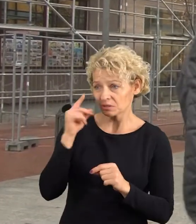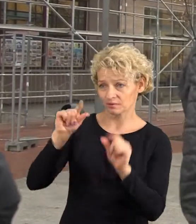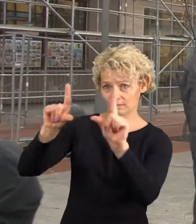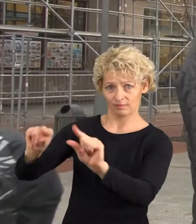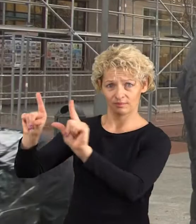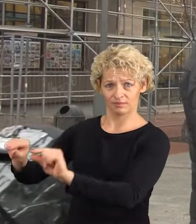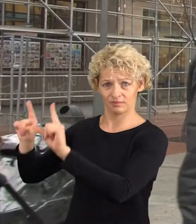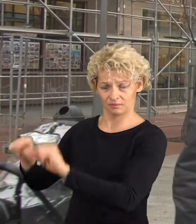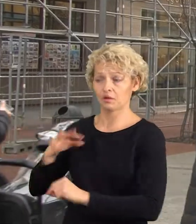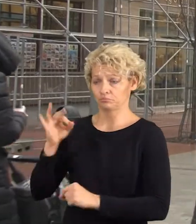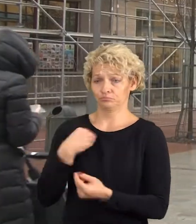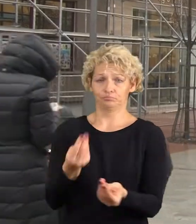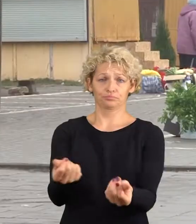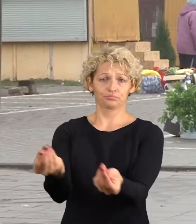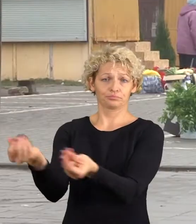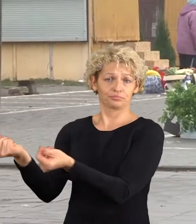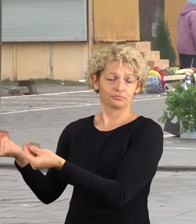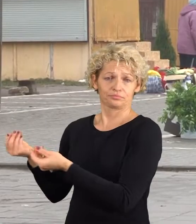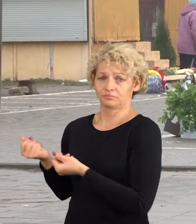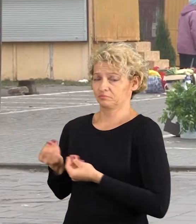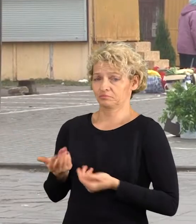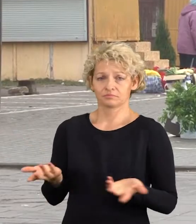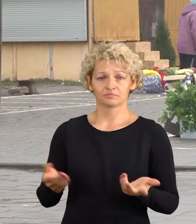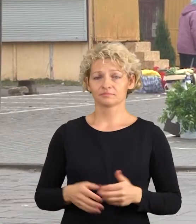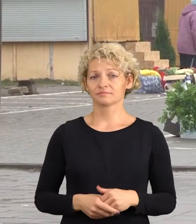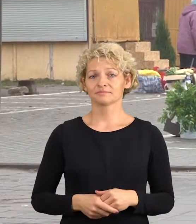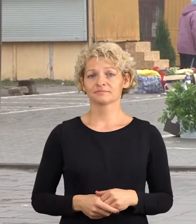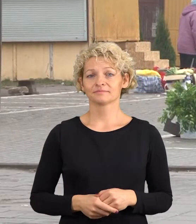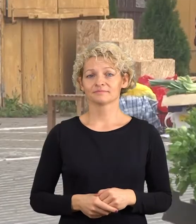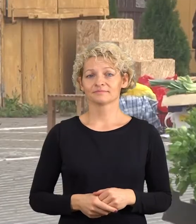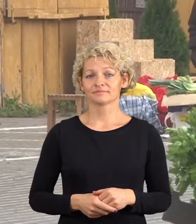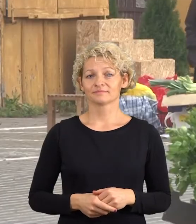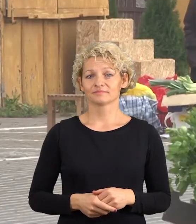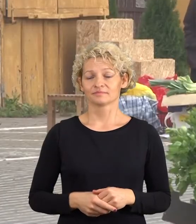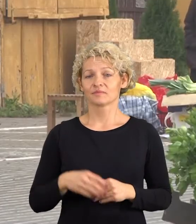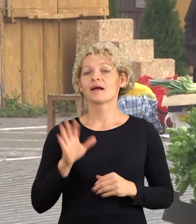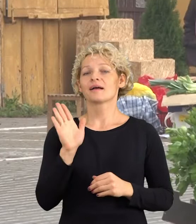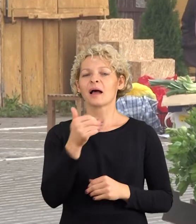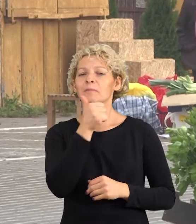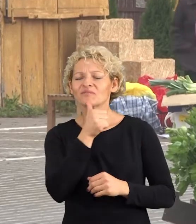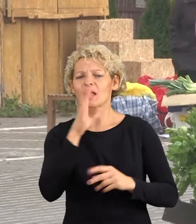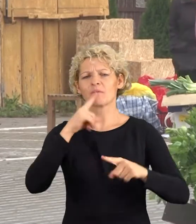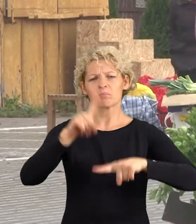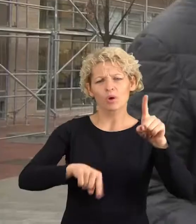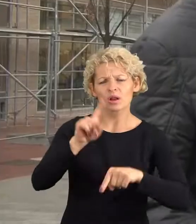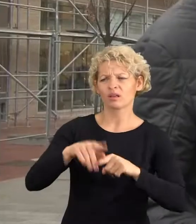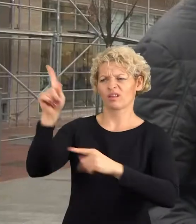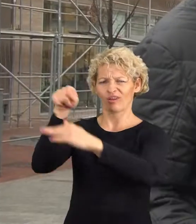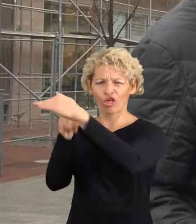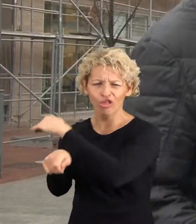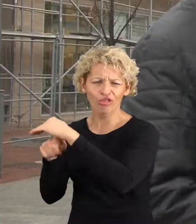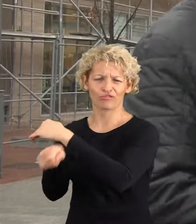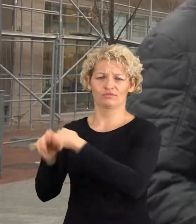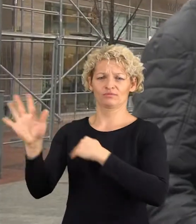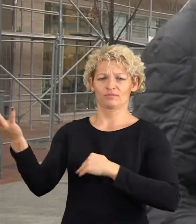taupau žiūrėdamas, o ten kažkokius kuponėlius gaut. Tai... Jeigu į tą reikalą nesikištų didieji